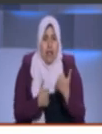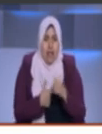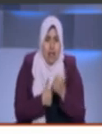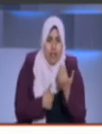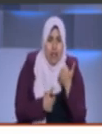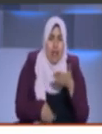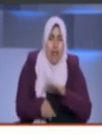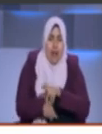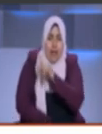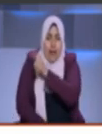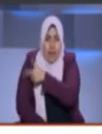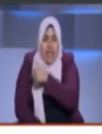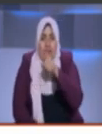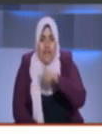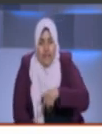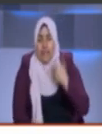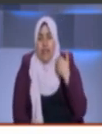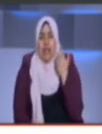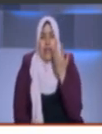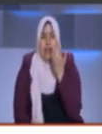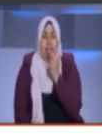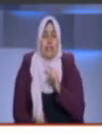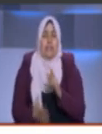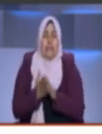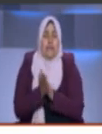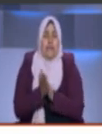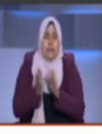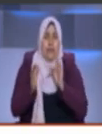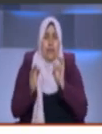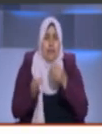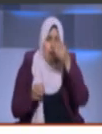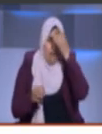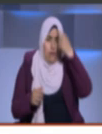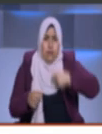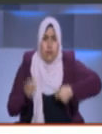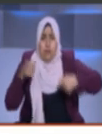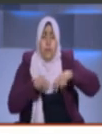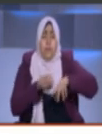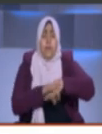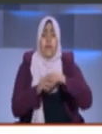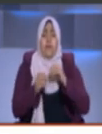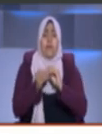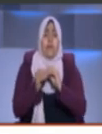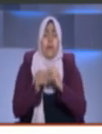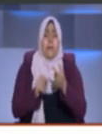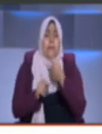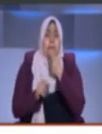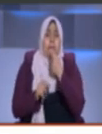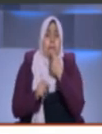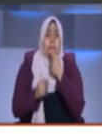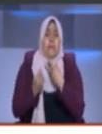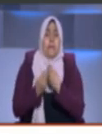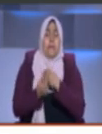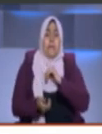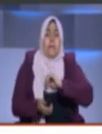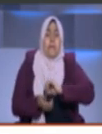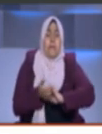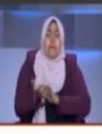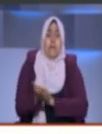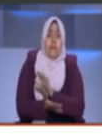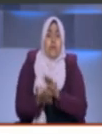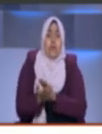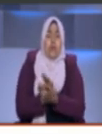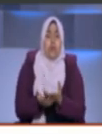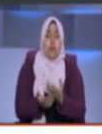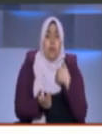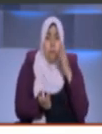ألمانيا، هناك أيضا فرنسا. يعني ما هو موقف بريطانيا من هذا الإجراء تحديدا؟